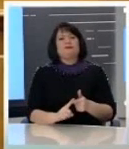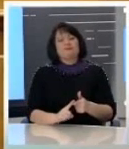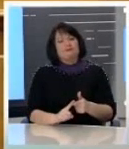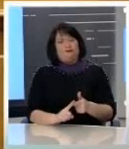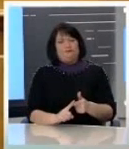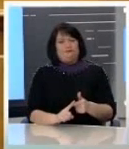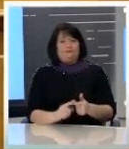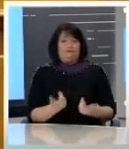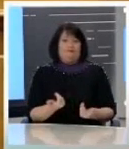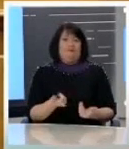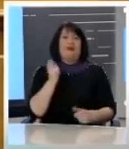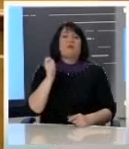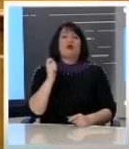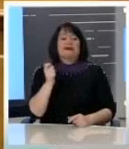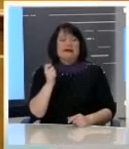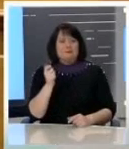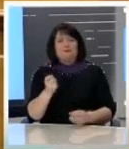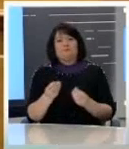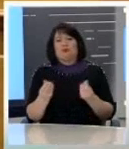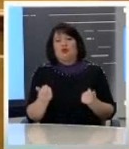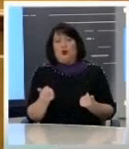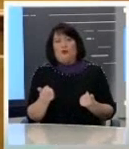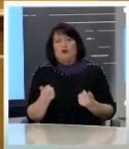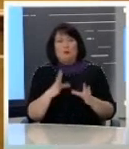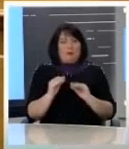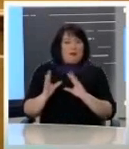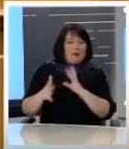να καταφεύγουμε σε μια πολιτική θορύβου,